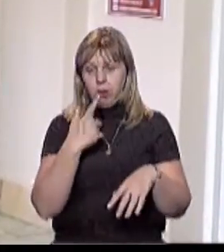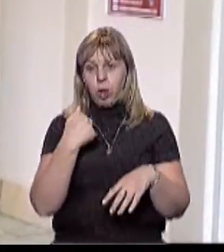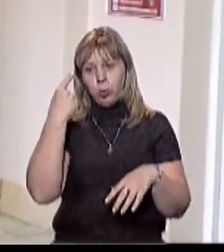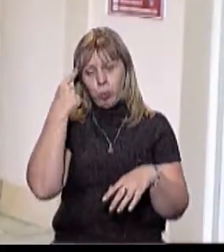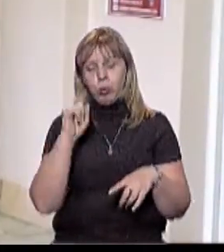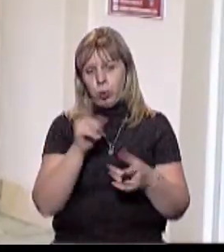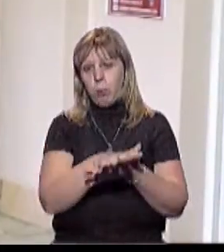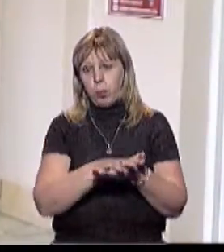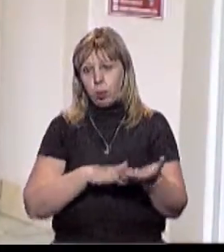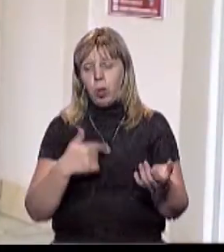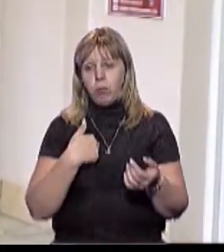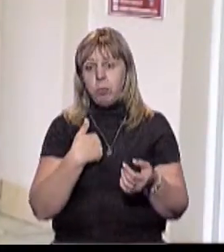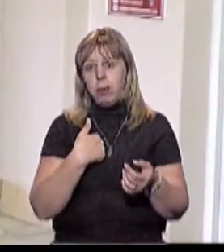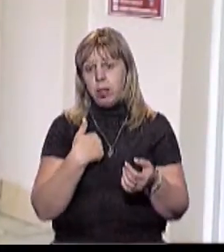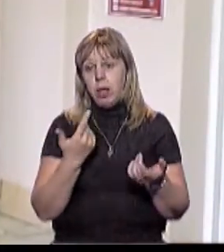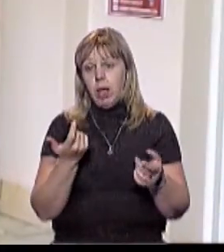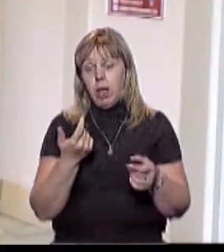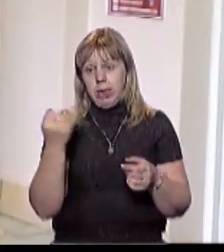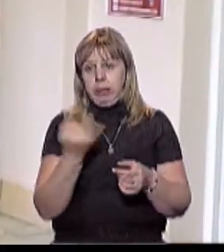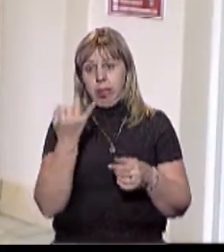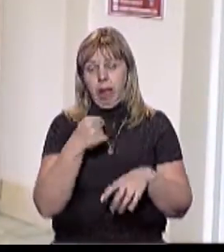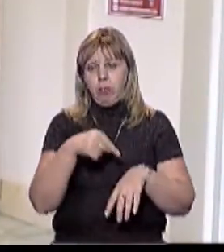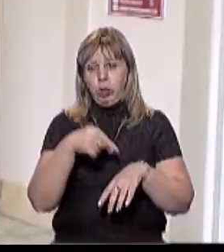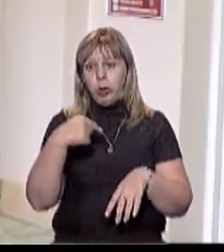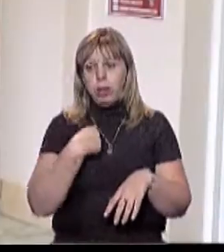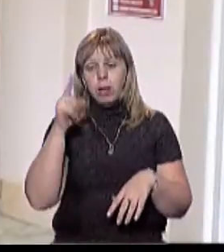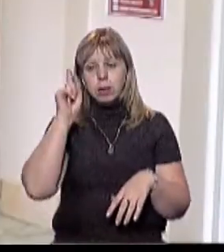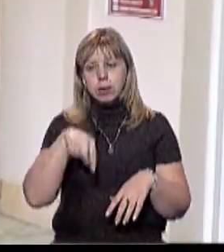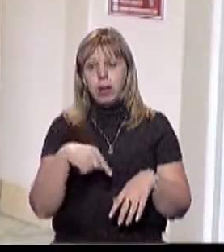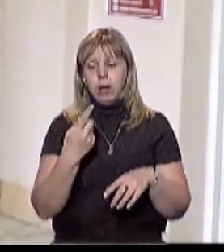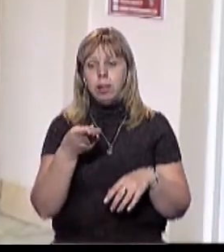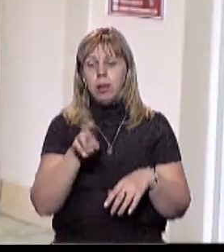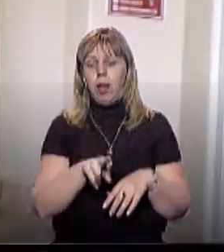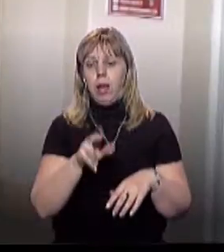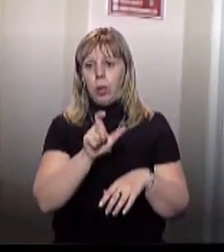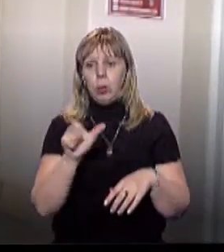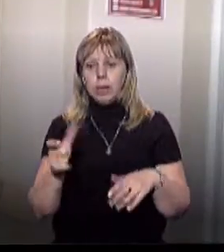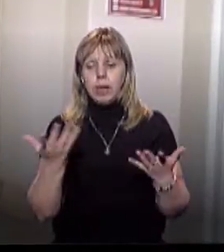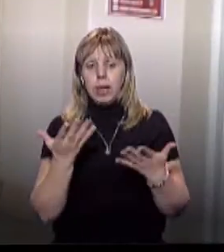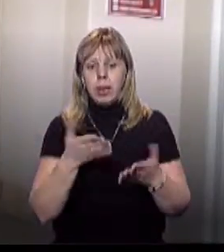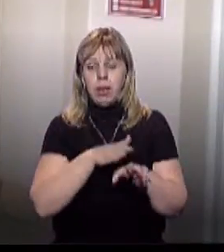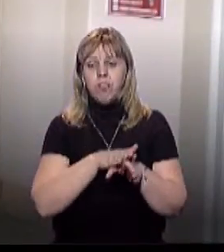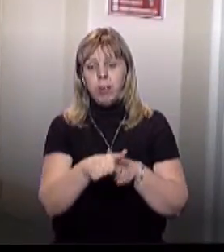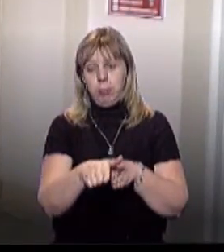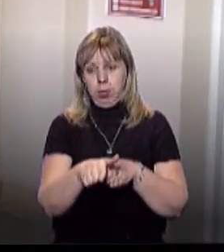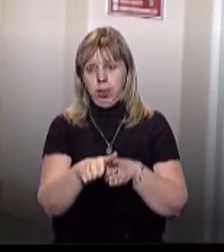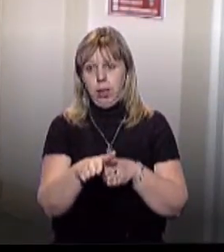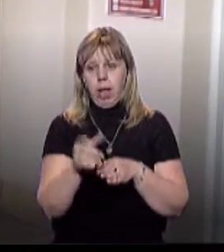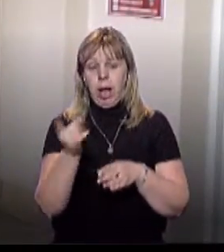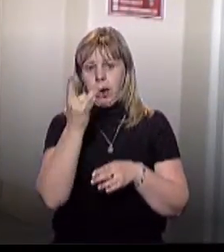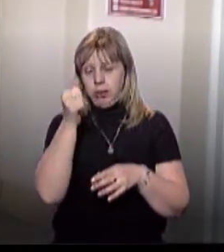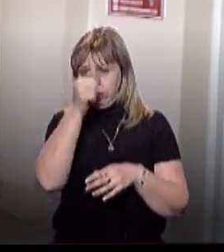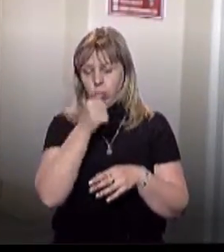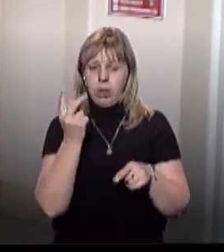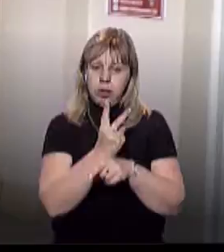це продовжу, бо досить такі цікаві відчуття. Я знаю, що це навіть для людини, яка це здійснює раз у рік